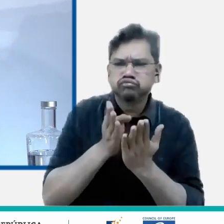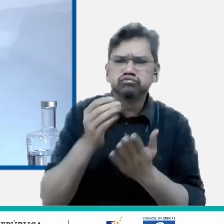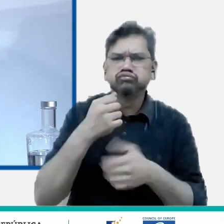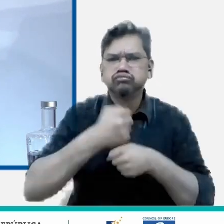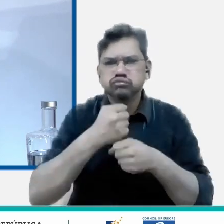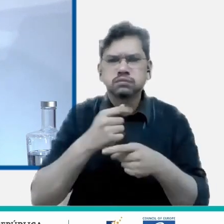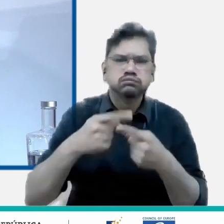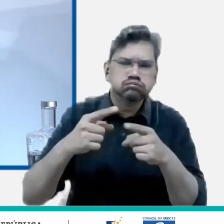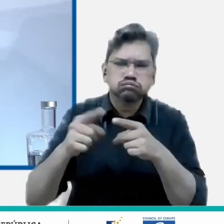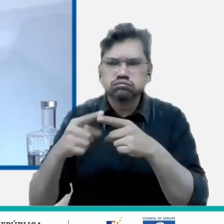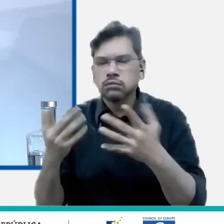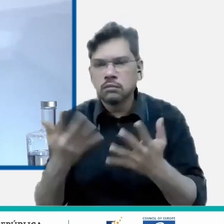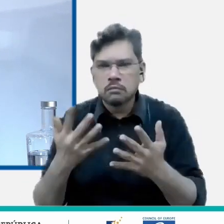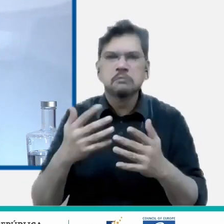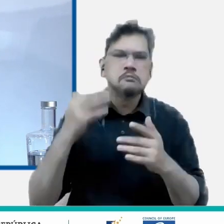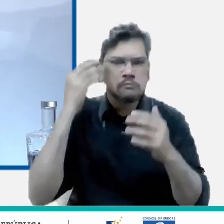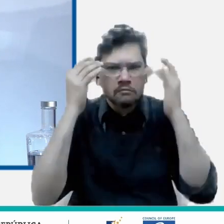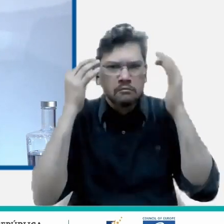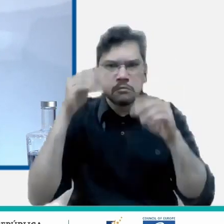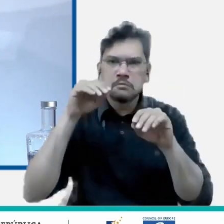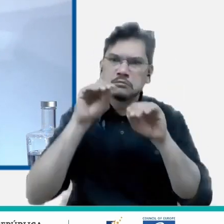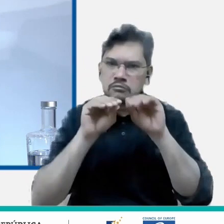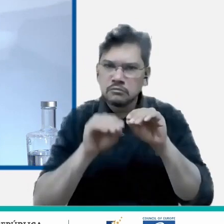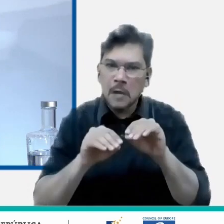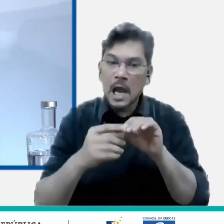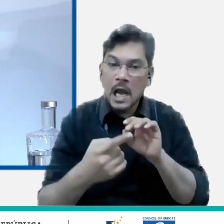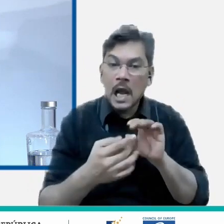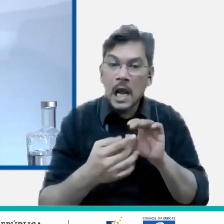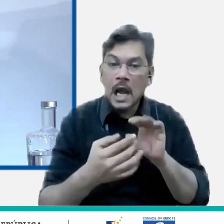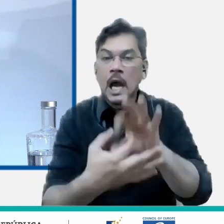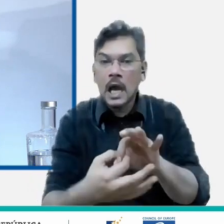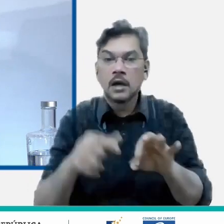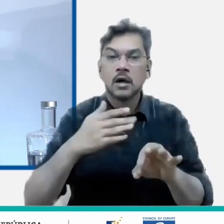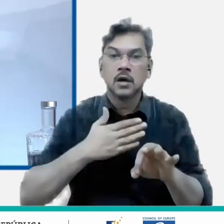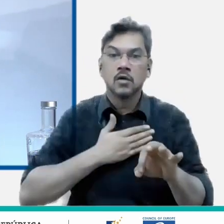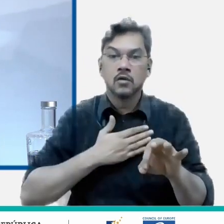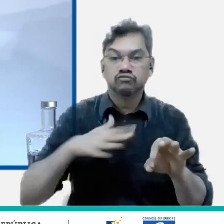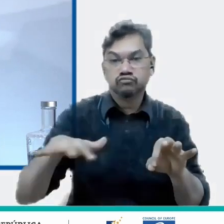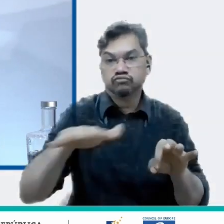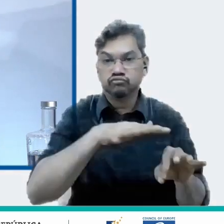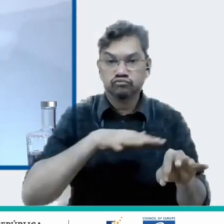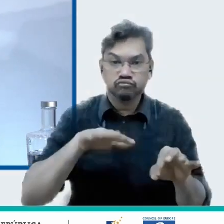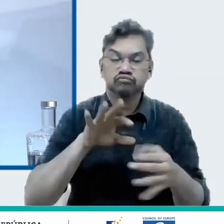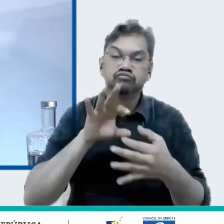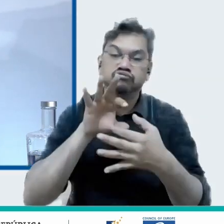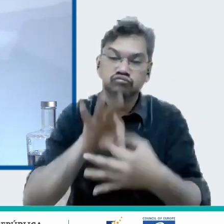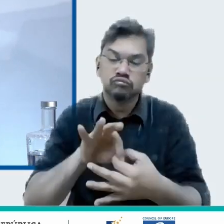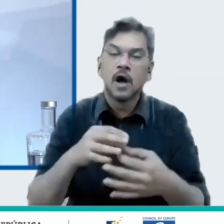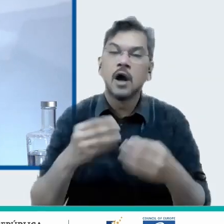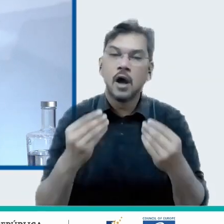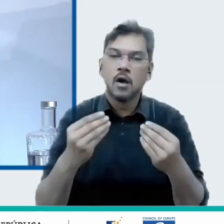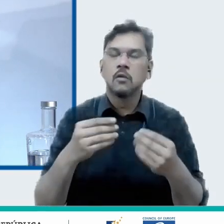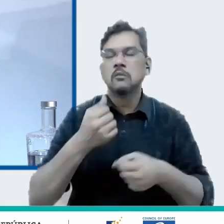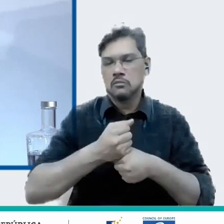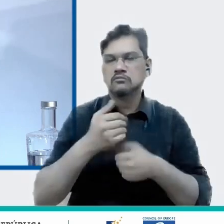интересная, сендайская программа. Там очень много проблем, но и путей решения достаточно много. Об инструментах мы говорим уже второй день. Мы, я